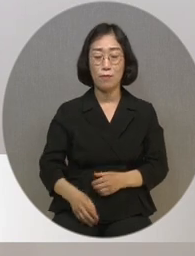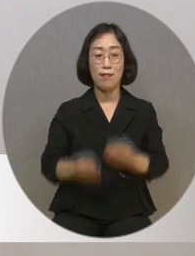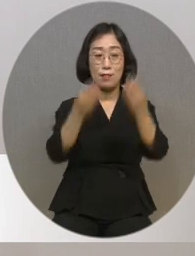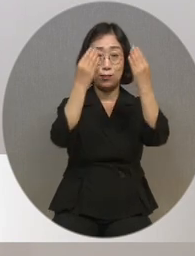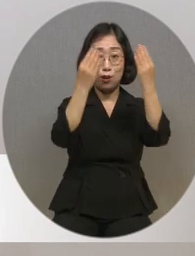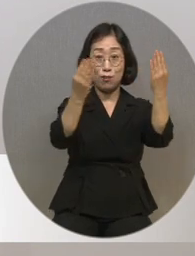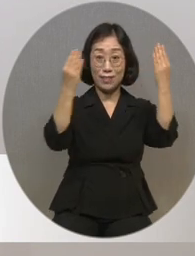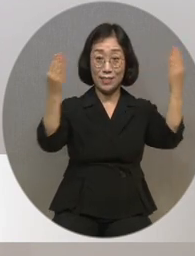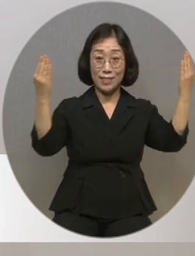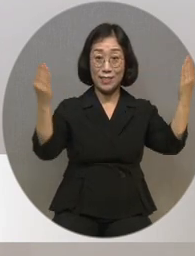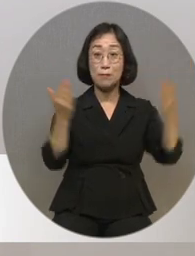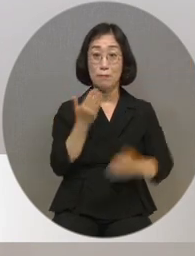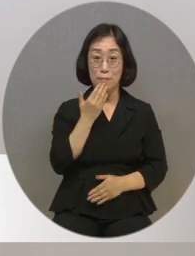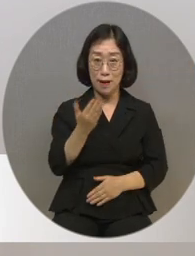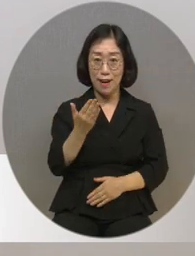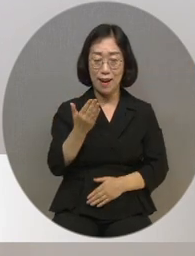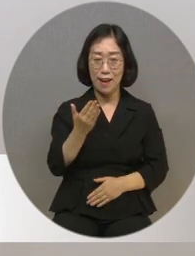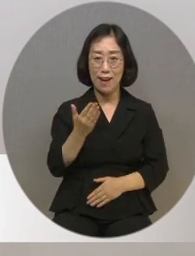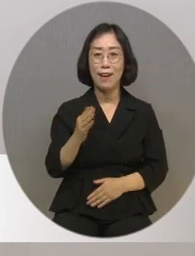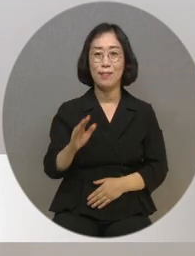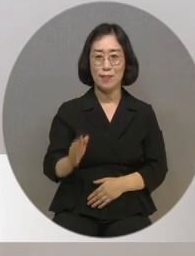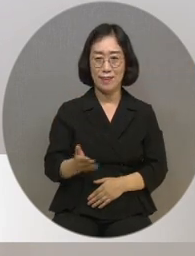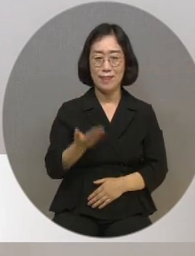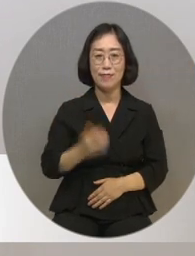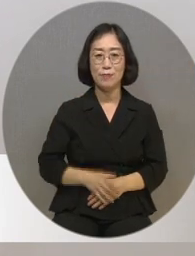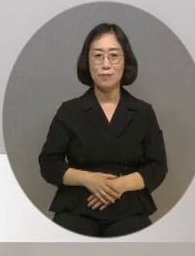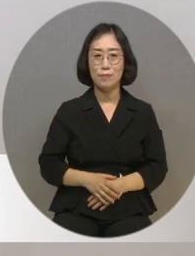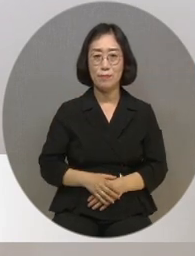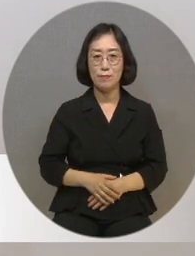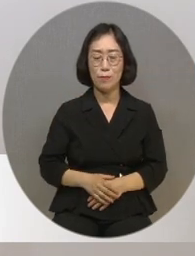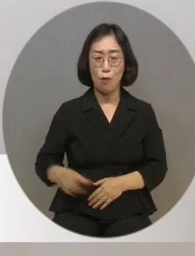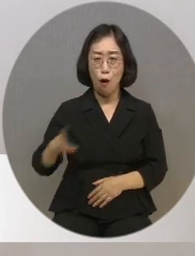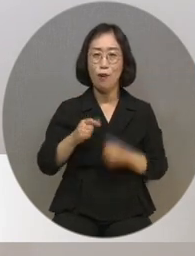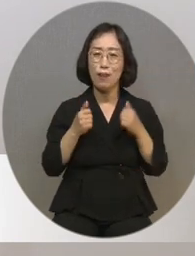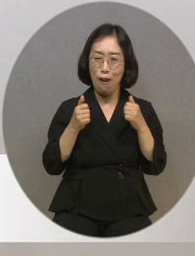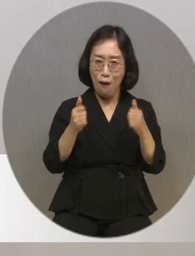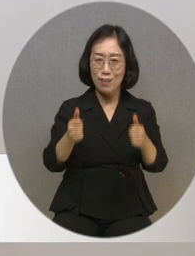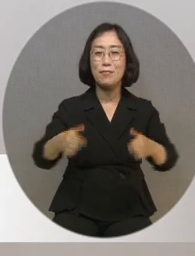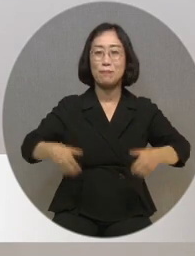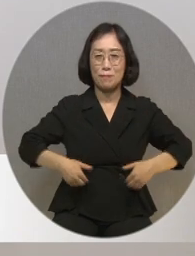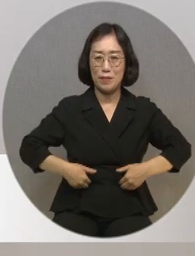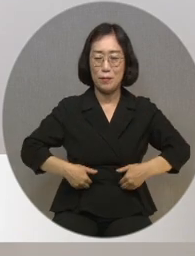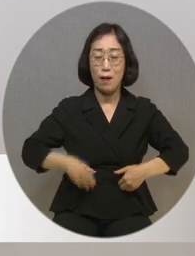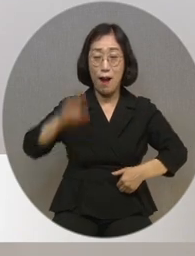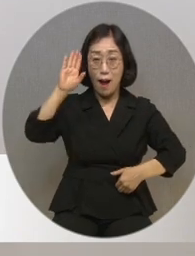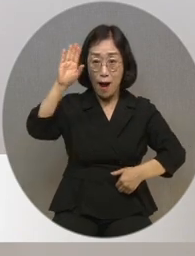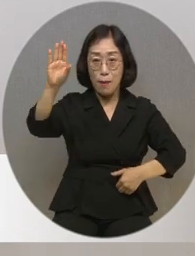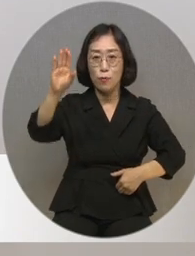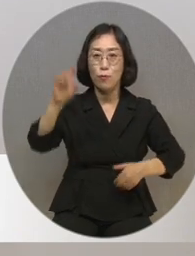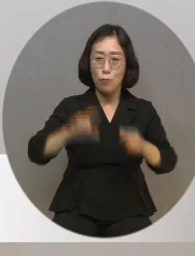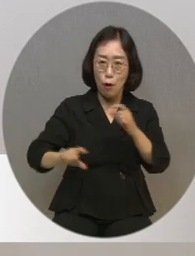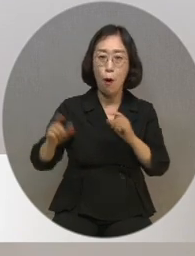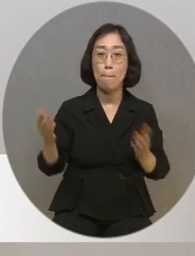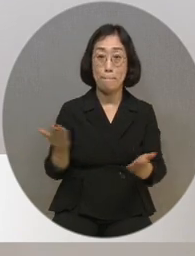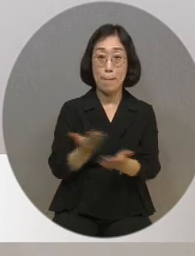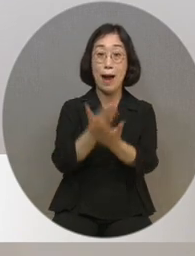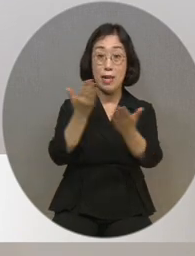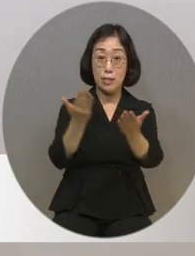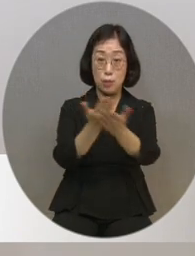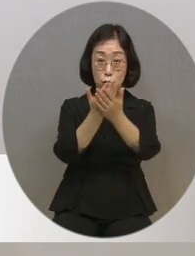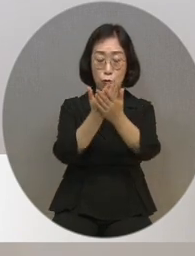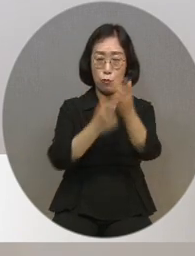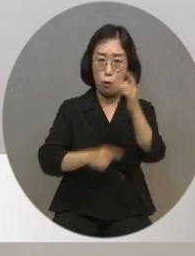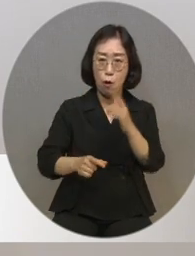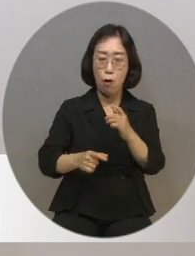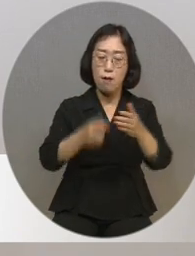전시를 또 할 수 있는 기회를 주셨어요. 더 열심히 해야 될 것 같습니다. 앞으로 전진을 하면서 멋진 작품을